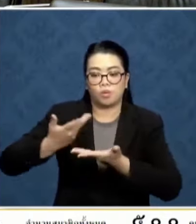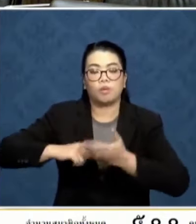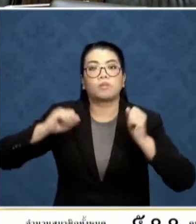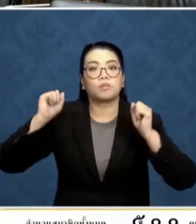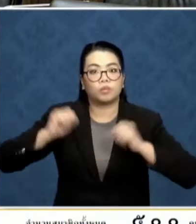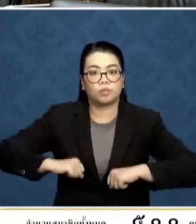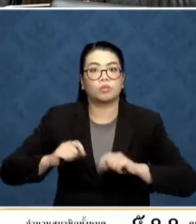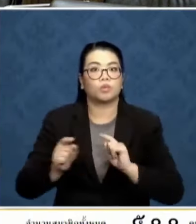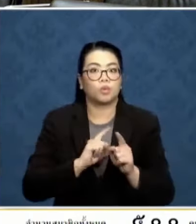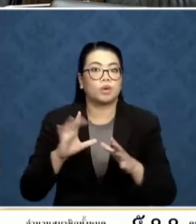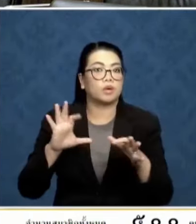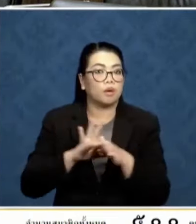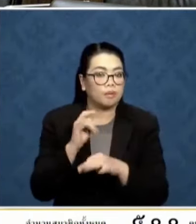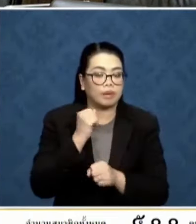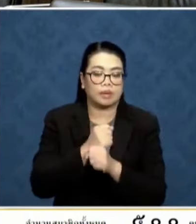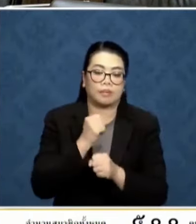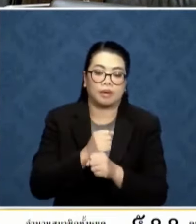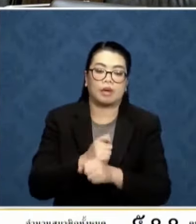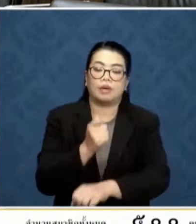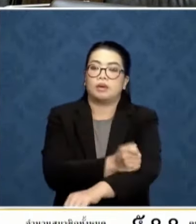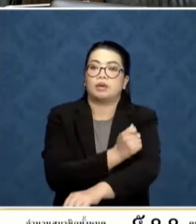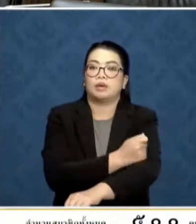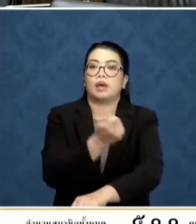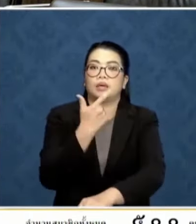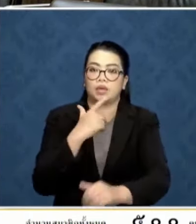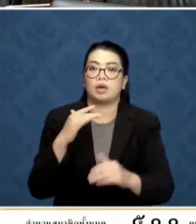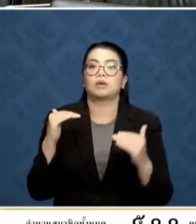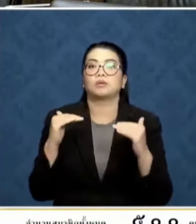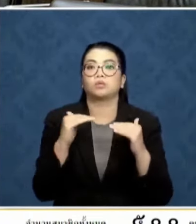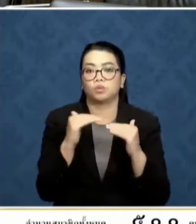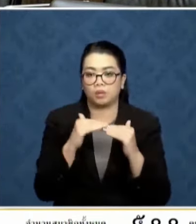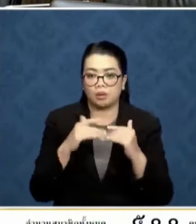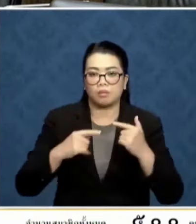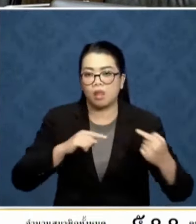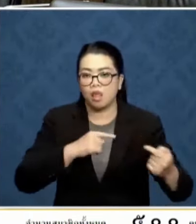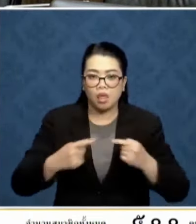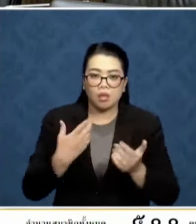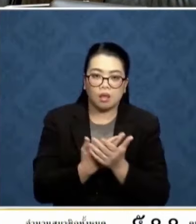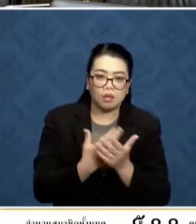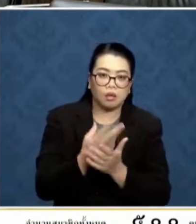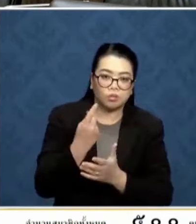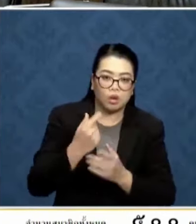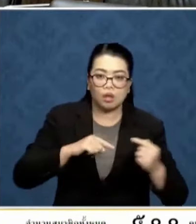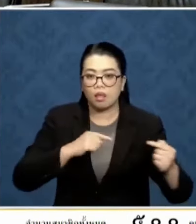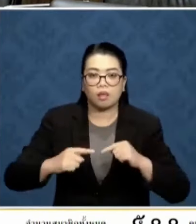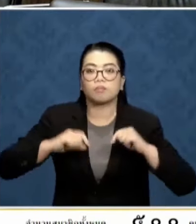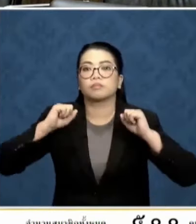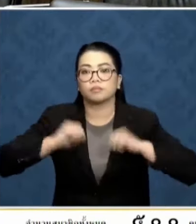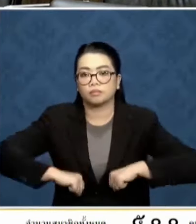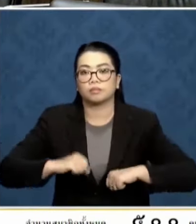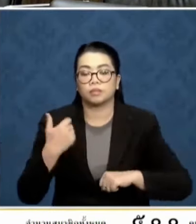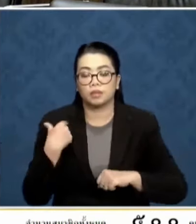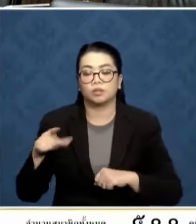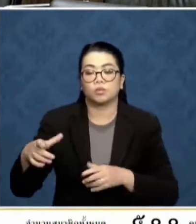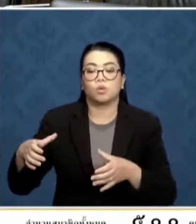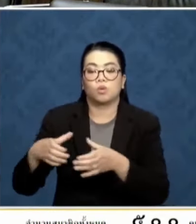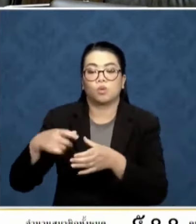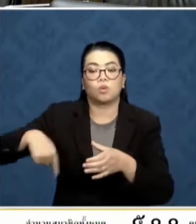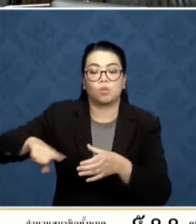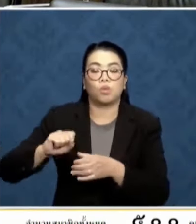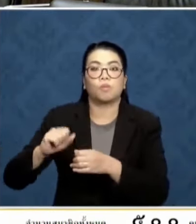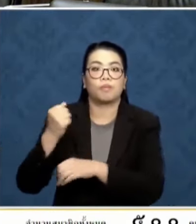นี้ช่วยเรื่องความปลอดภัยเรื่องค่าจ้างที่เป็นธรรมได้ครับไม่ต้องมานั่งเถียงกันว่าค่าจ้าง้างจะเป็นเท่าไหร่นะครับแล้วถ้ามีกลไกสหภาพที่เข้มแข็งนะ